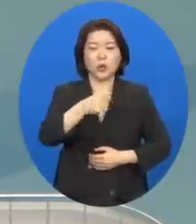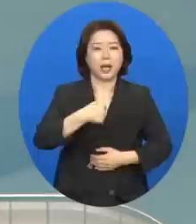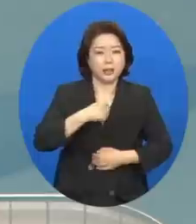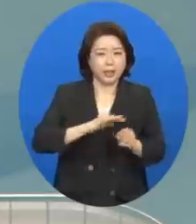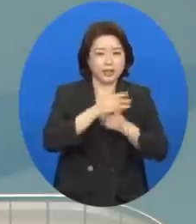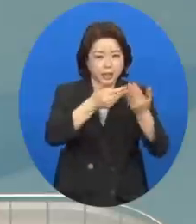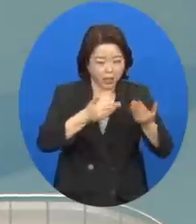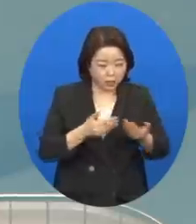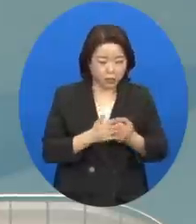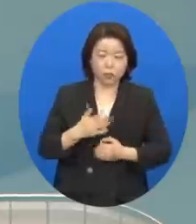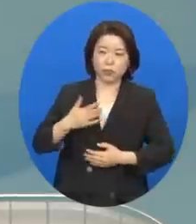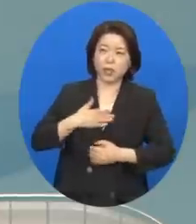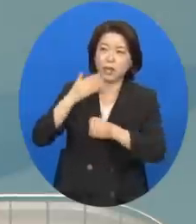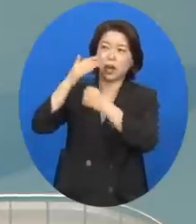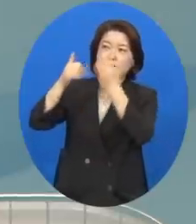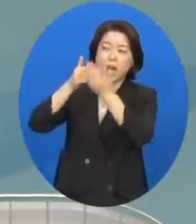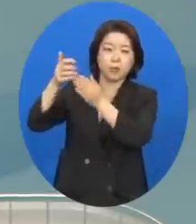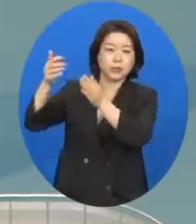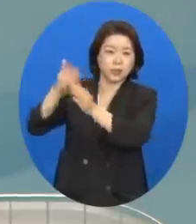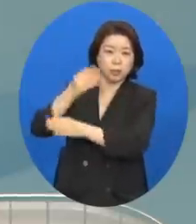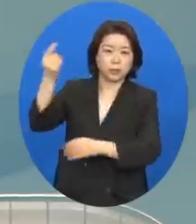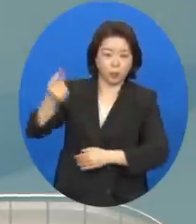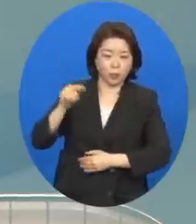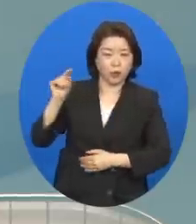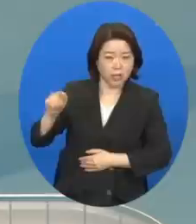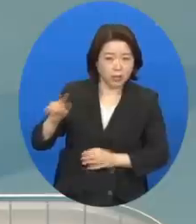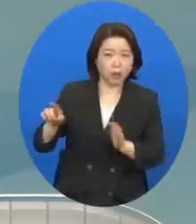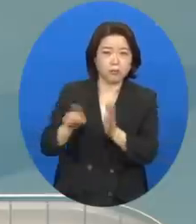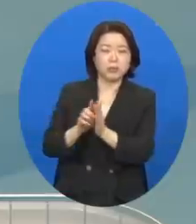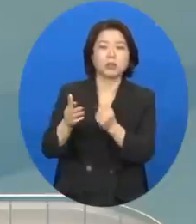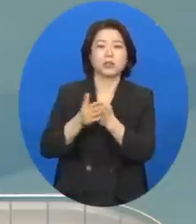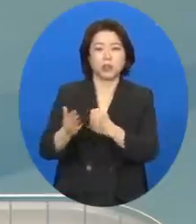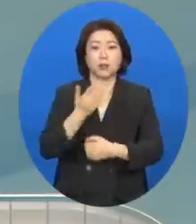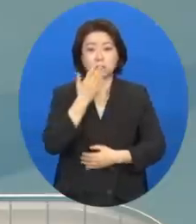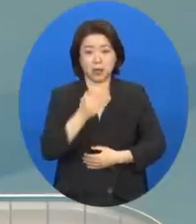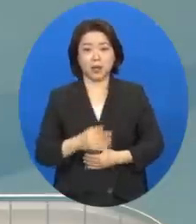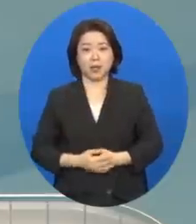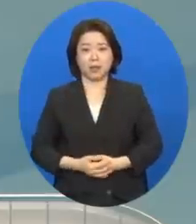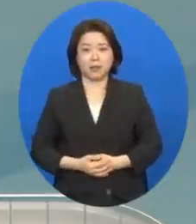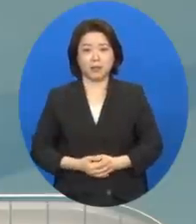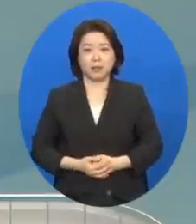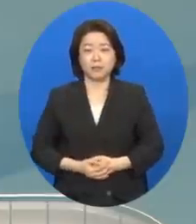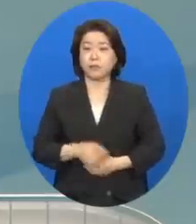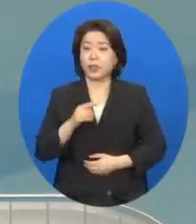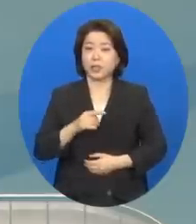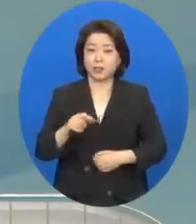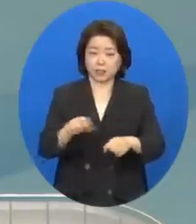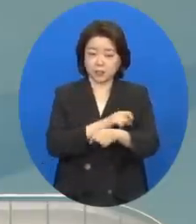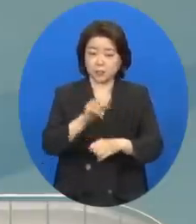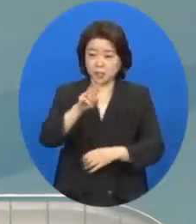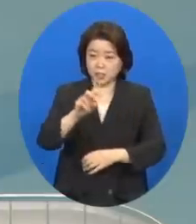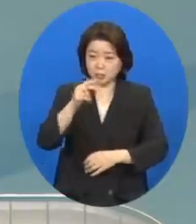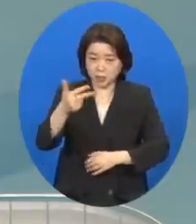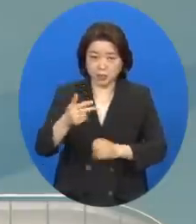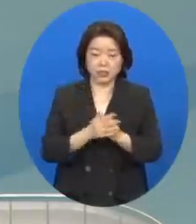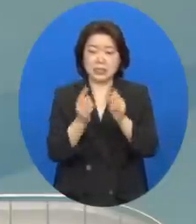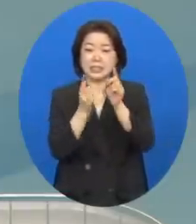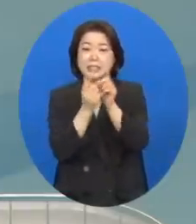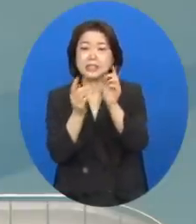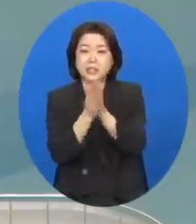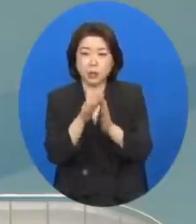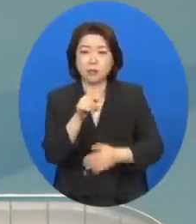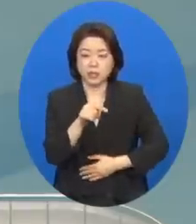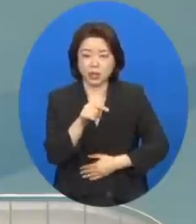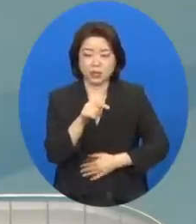사랑하였고 또 내가 아버지께로부터 온 것을 믿었기 때문이다. 여기 특별히 27절에 친히라고 한